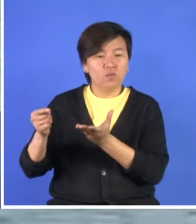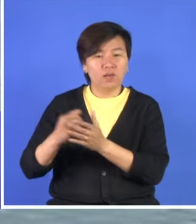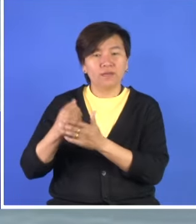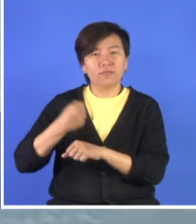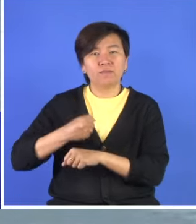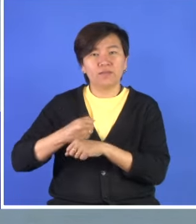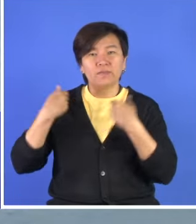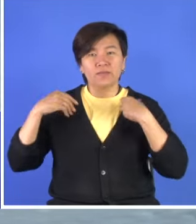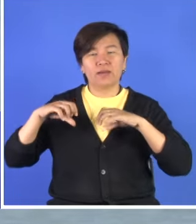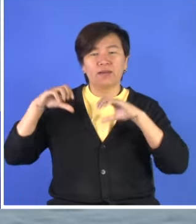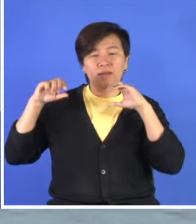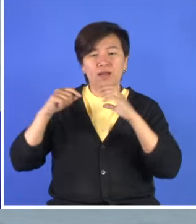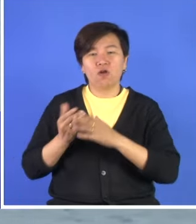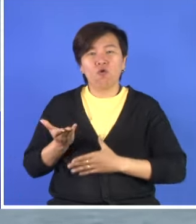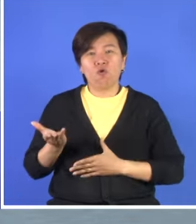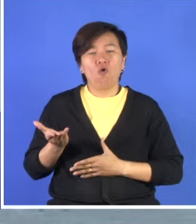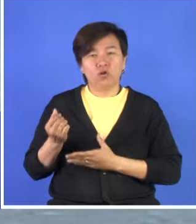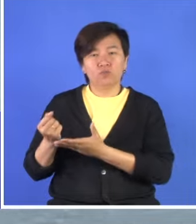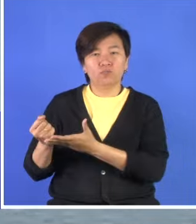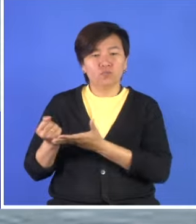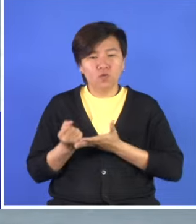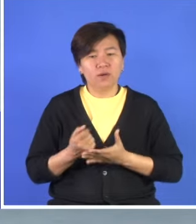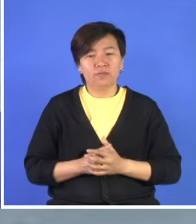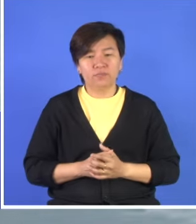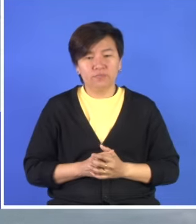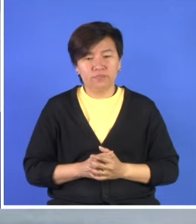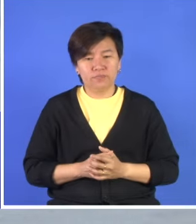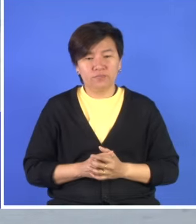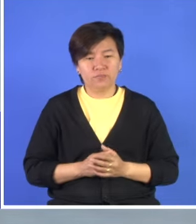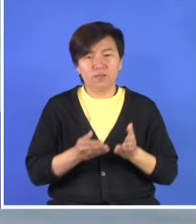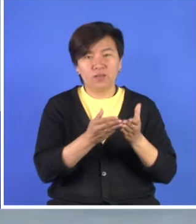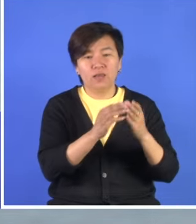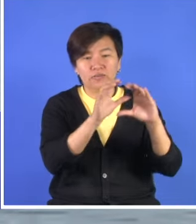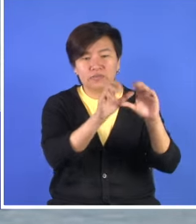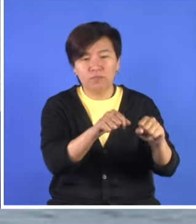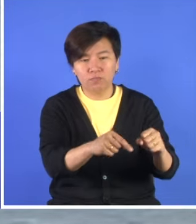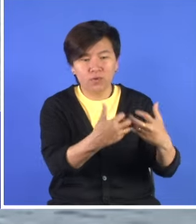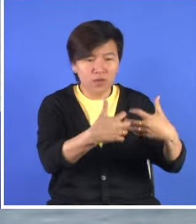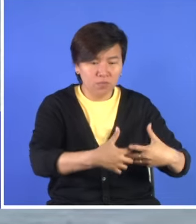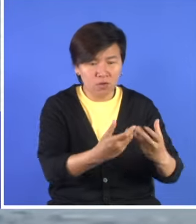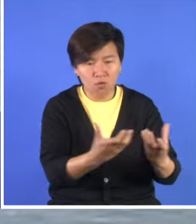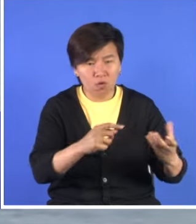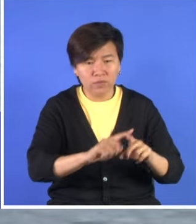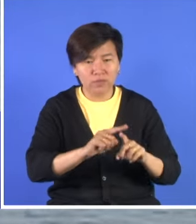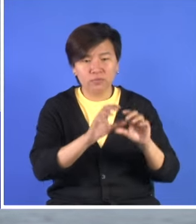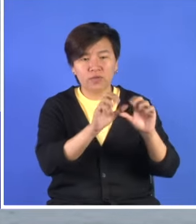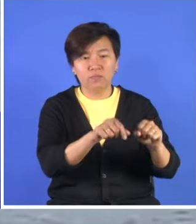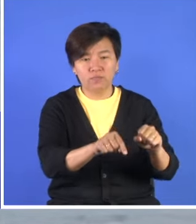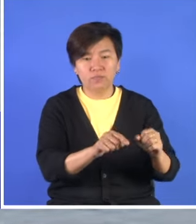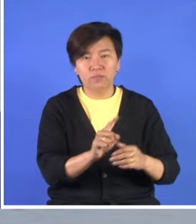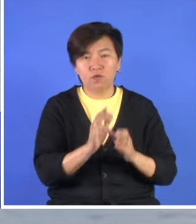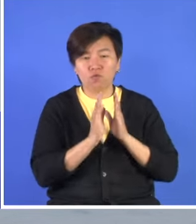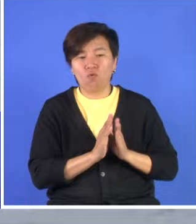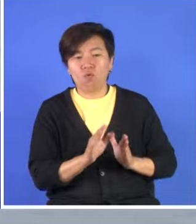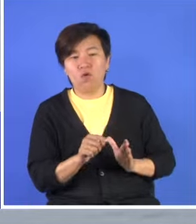มนตรีเมืองปากพูนขอความช่วยเหลือจนเข้าไปจับกลุ่มได้อีกลำและก็ยึดอุปกรณ์เครื่องมือเอาไว้ได้แต่ปรากฏว่าผู้คุมเรือ